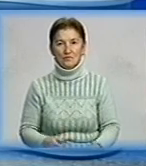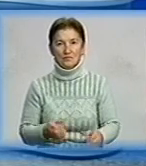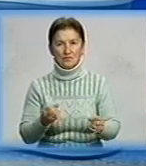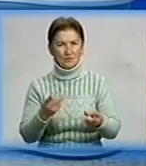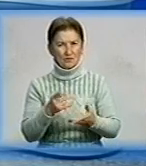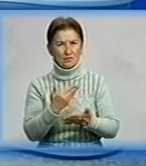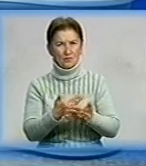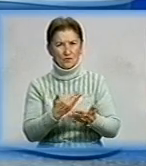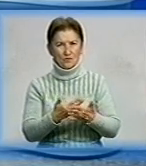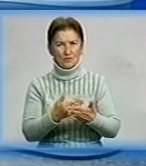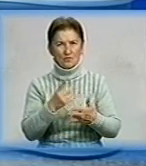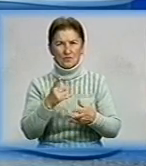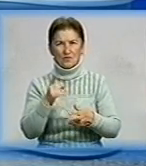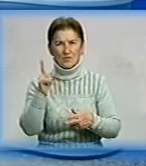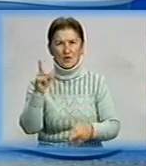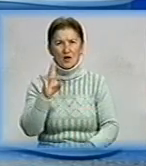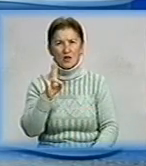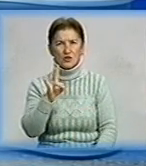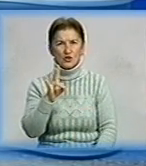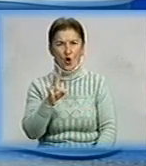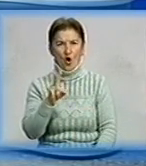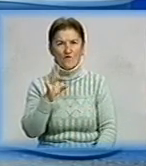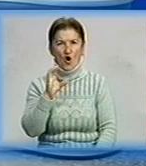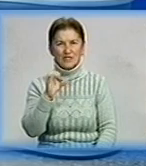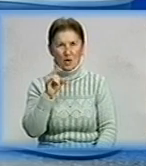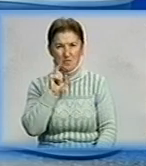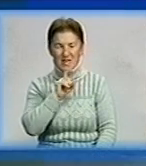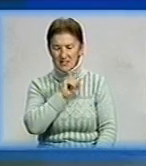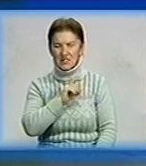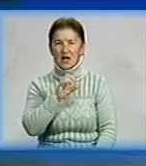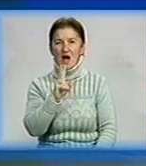привел Перм, Новосибирск, Казань,